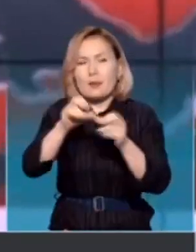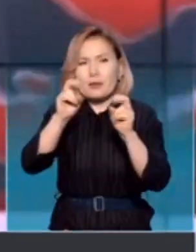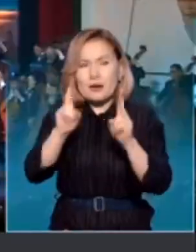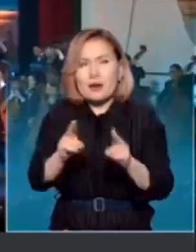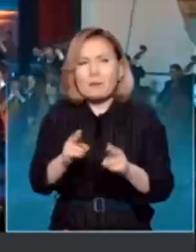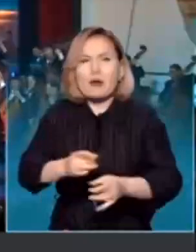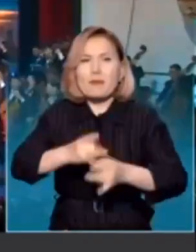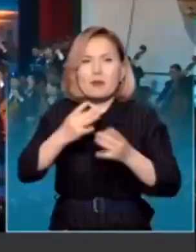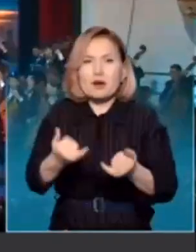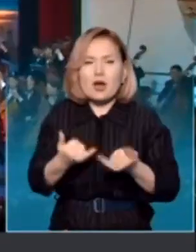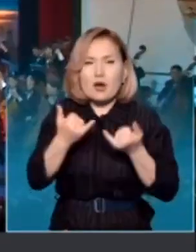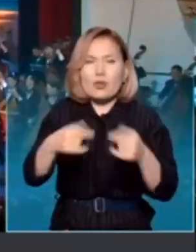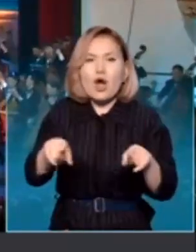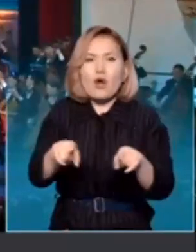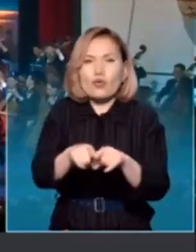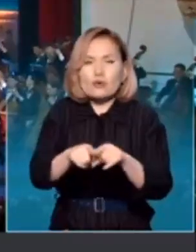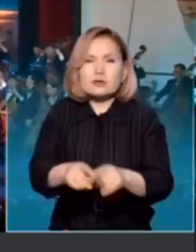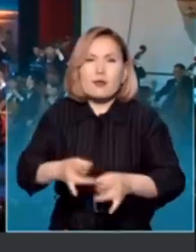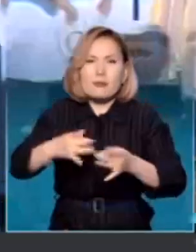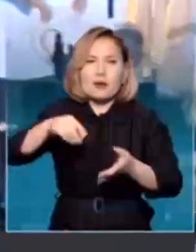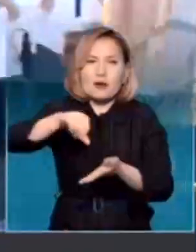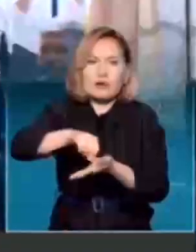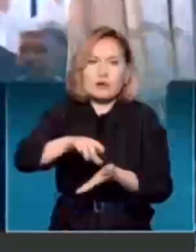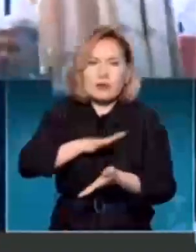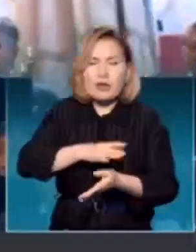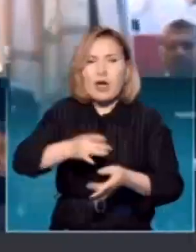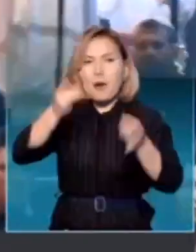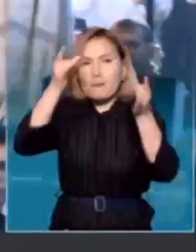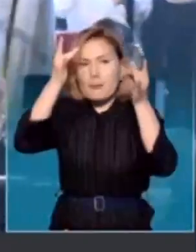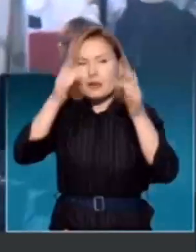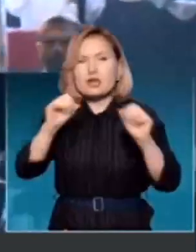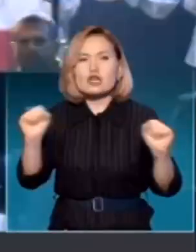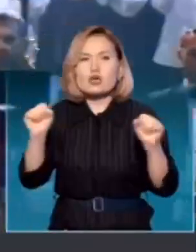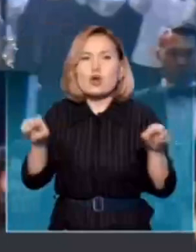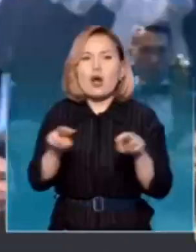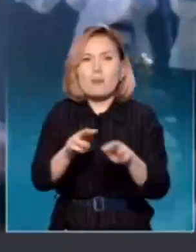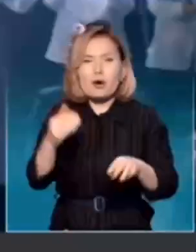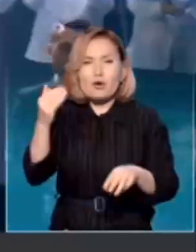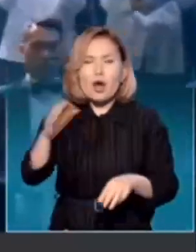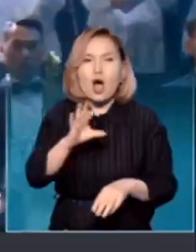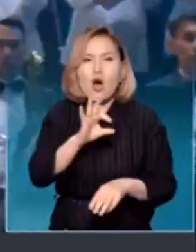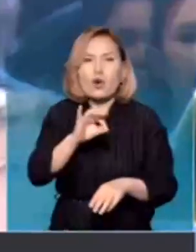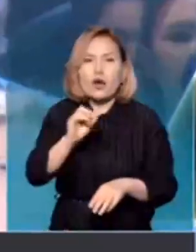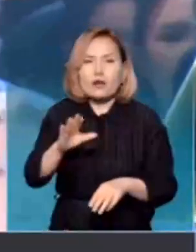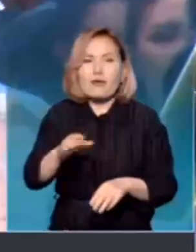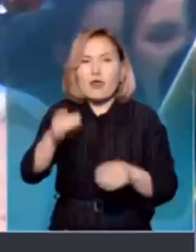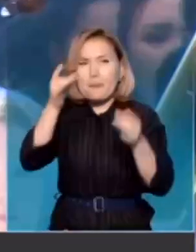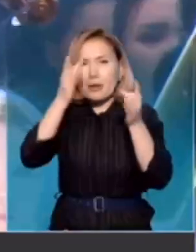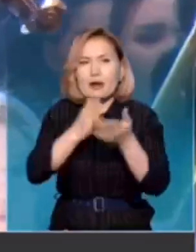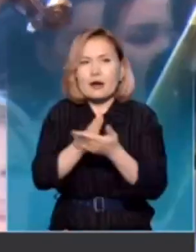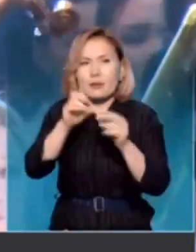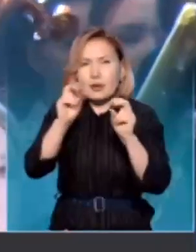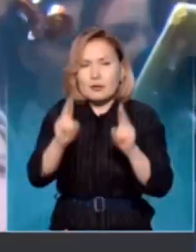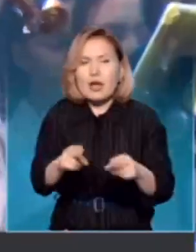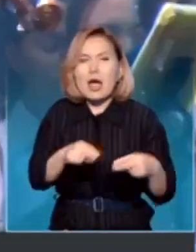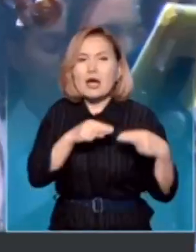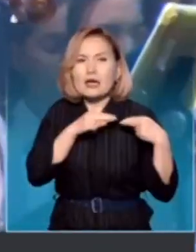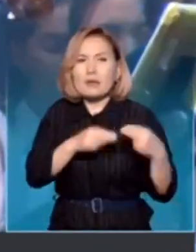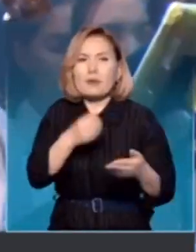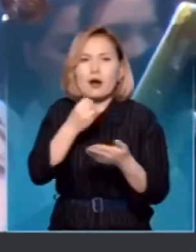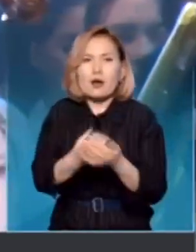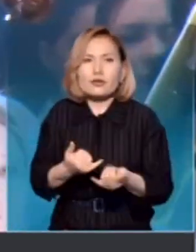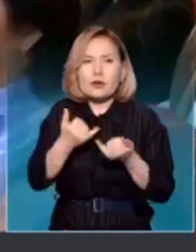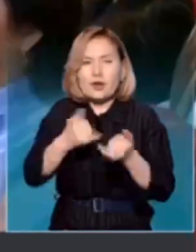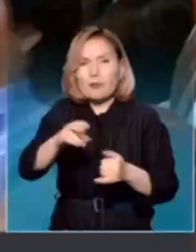қызметкерлерінің кәсіби мерекесін осылай атап өтуді жөн көрген мәдениет және спорт министрі Асхат Оралов мәдениет қызметкерлерінің еңбегін атап